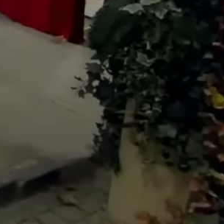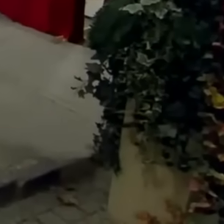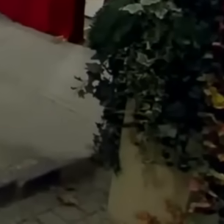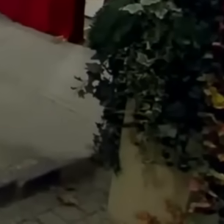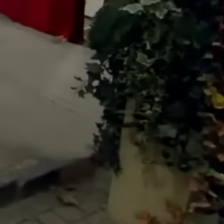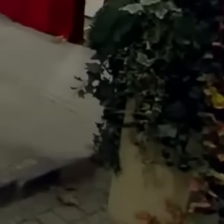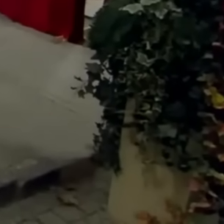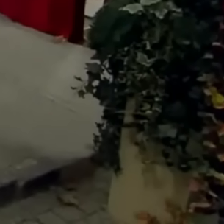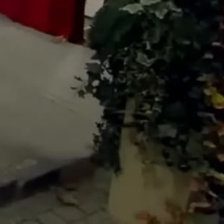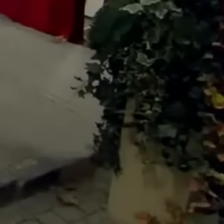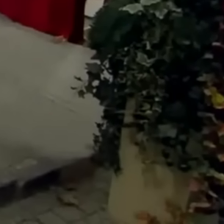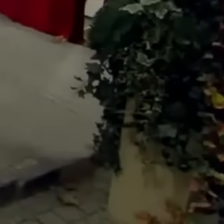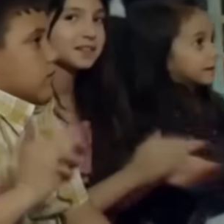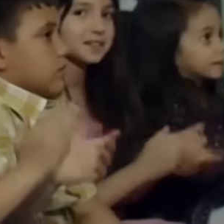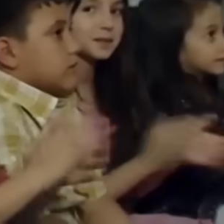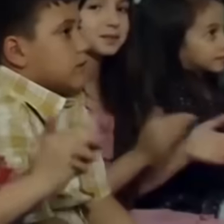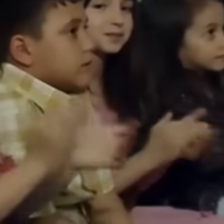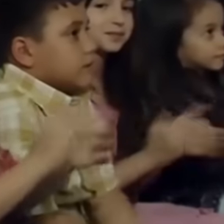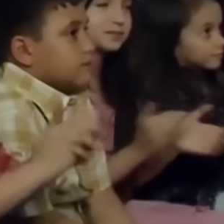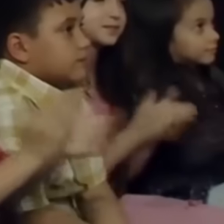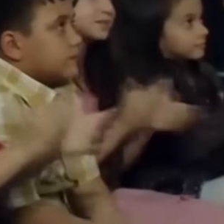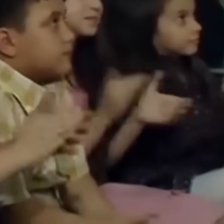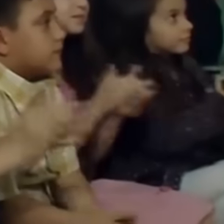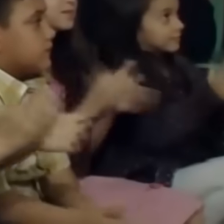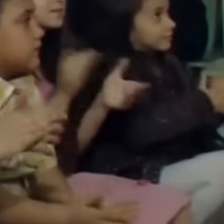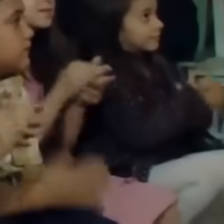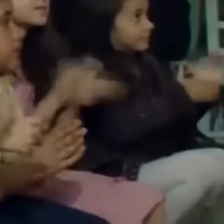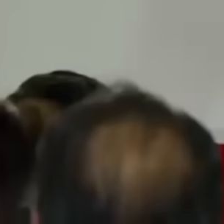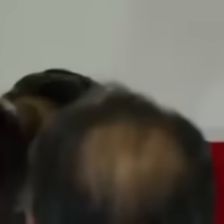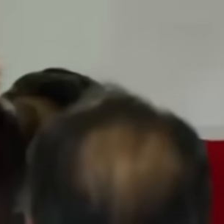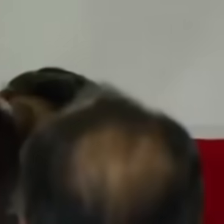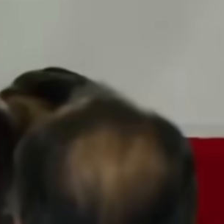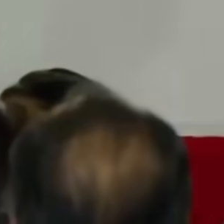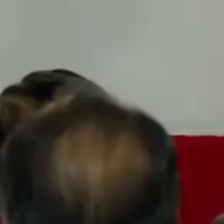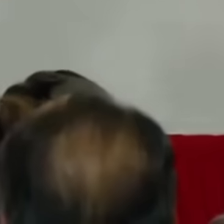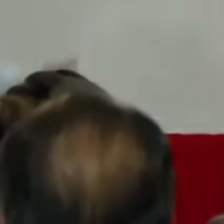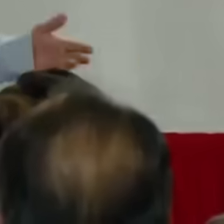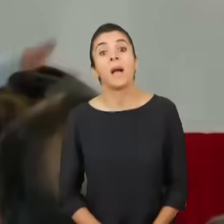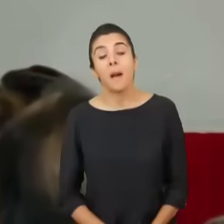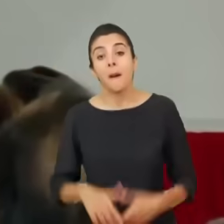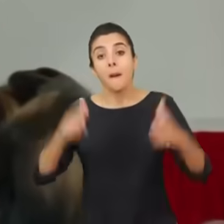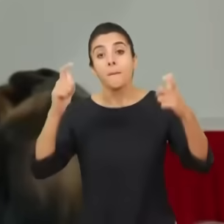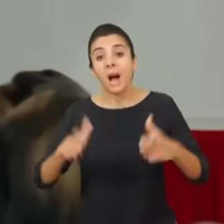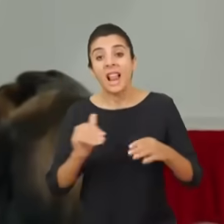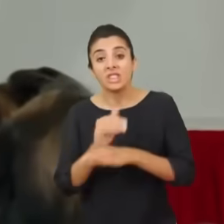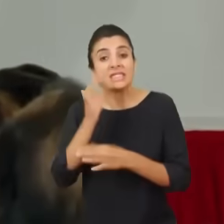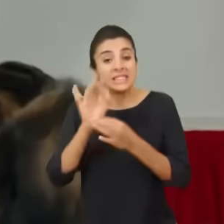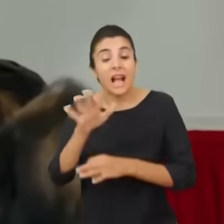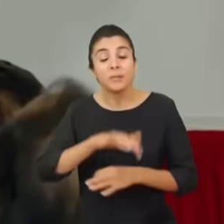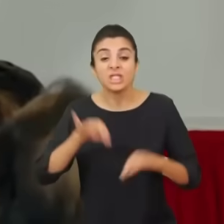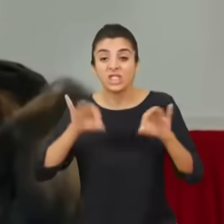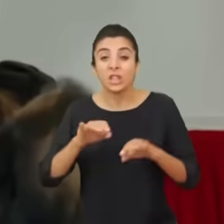Mahalleliler çoluk çocuk perdenin arkasına dizilmiş sandalyede oturuyorlar. Çınaraltı Mahallesi sakinleri, şimdi